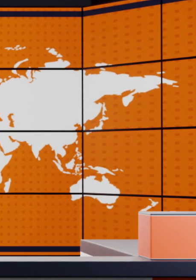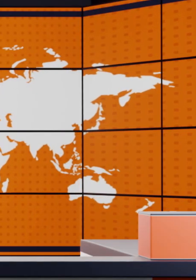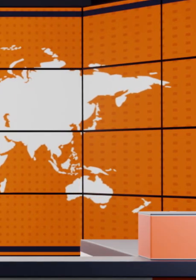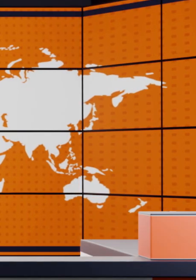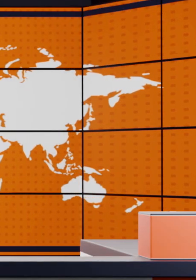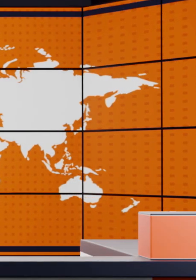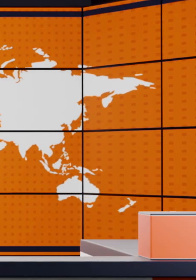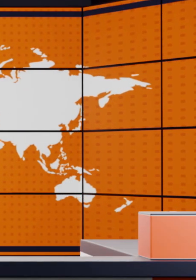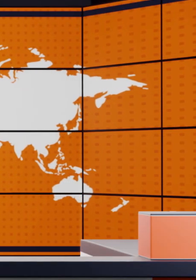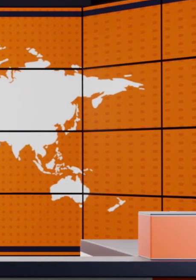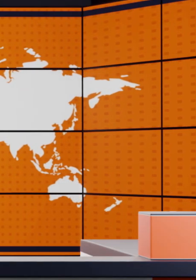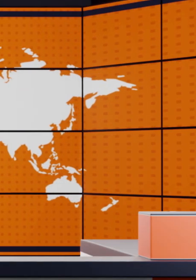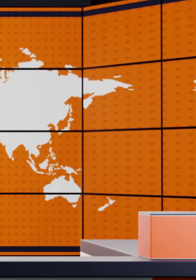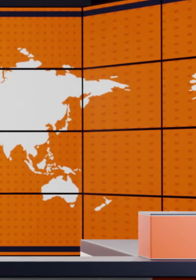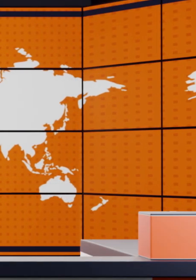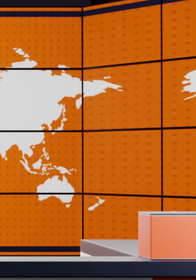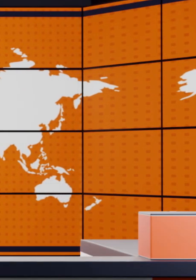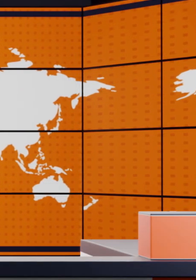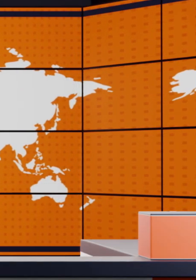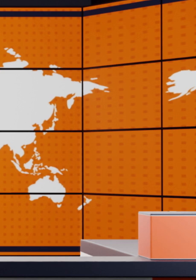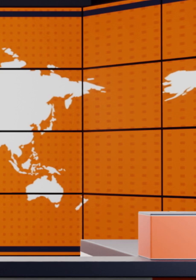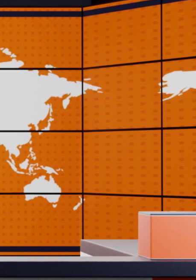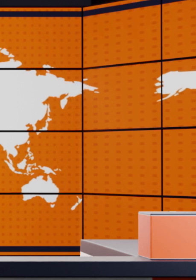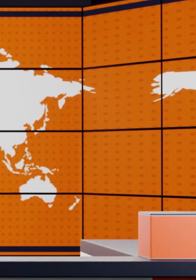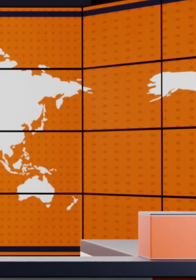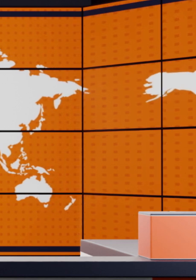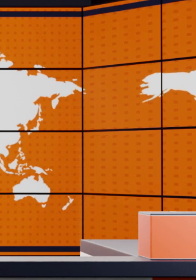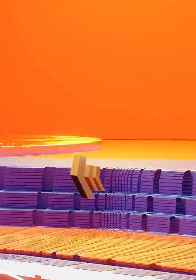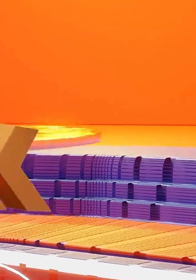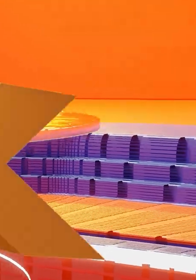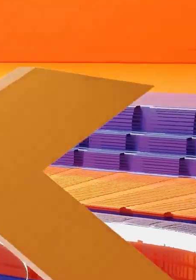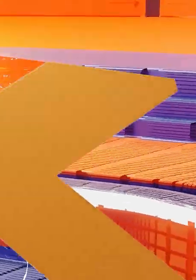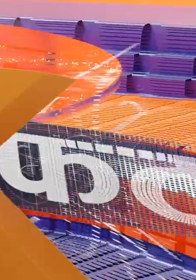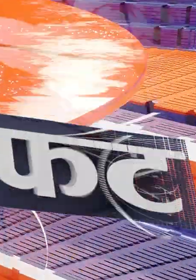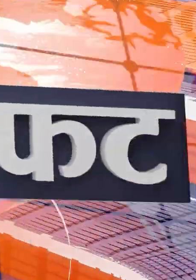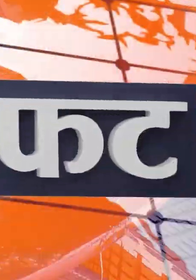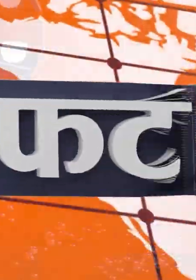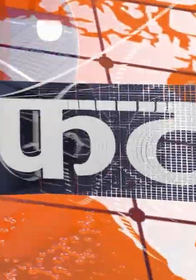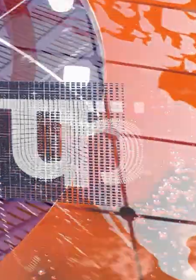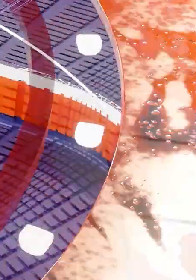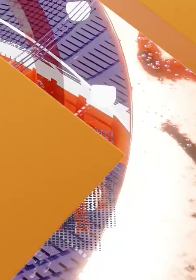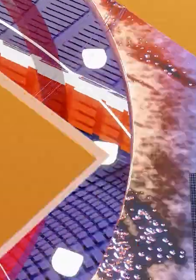नमस्कार, सूत्र फटाफटमा स्वागत छ। म विनिता पोखरेल। सुरु गरौँ आज दिनभरको सूत्र फटाफट।